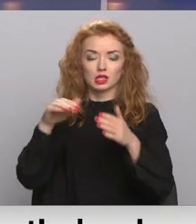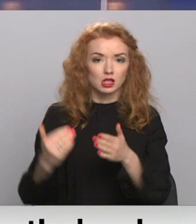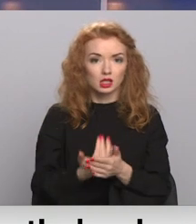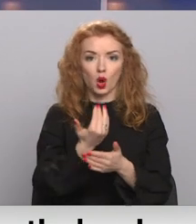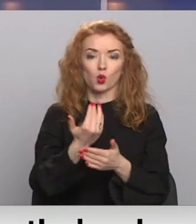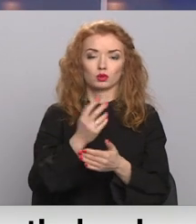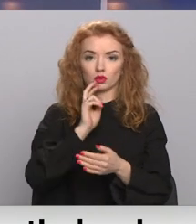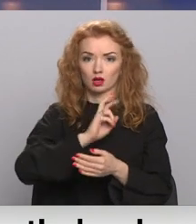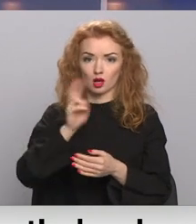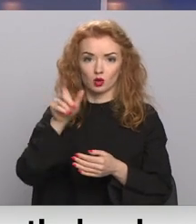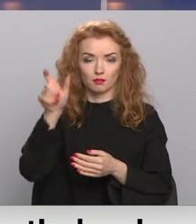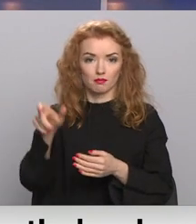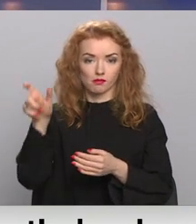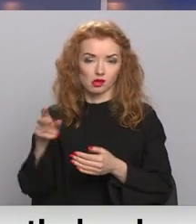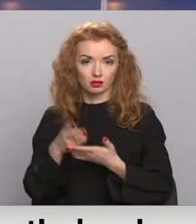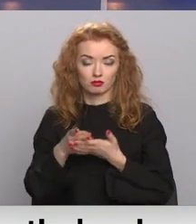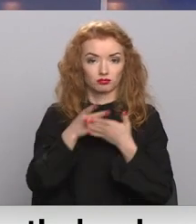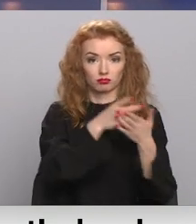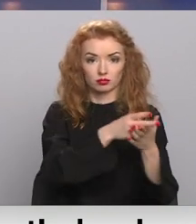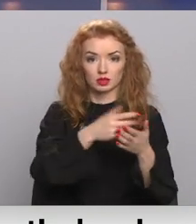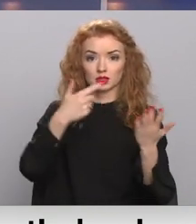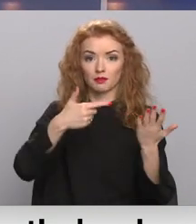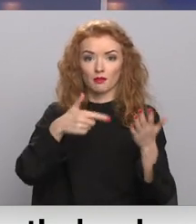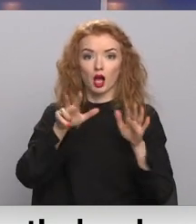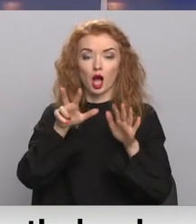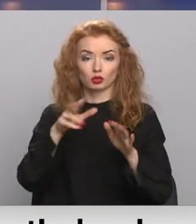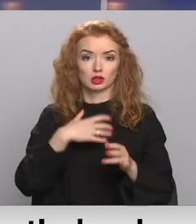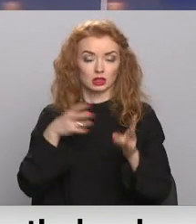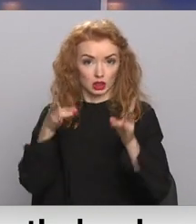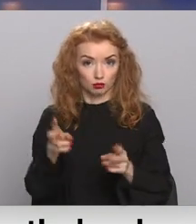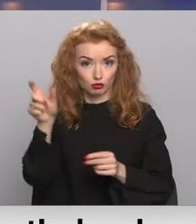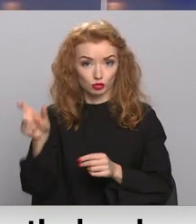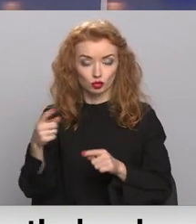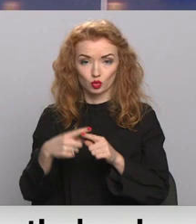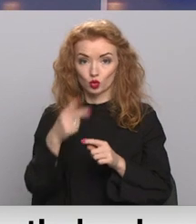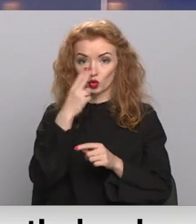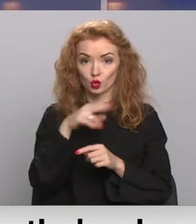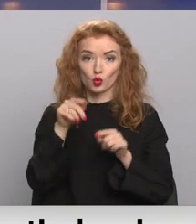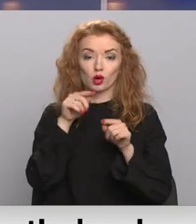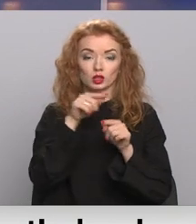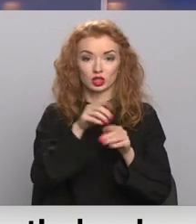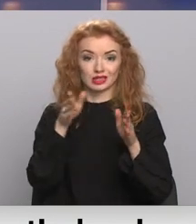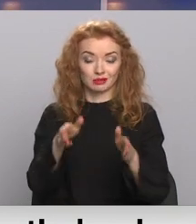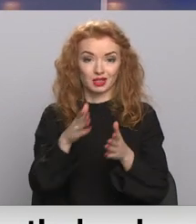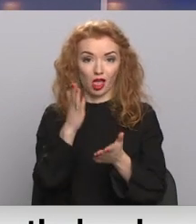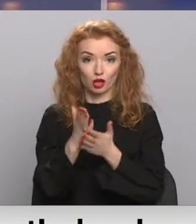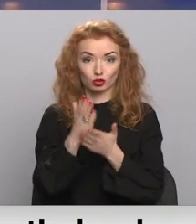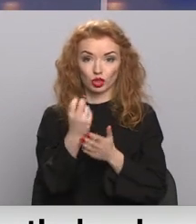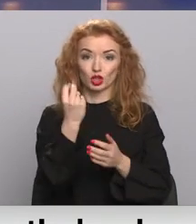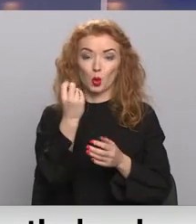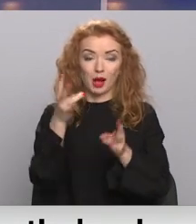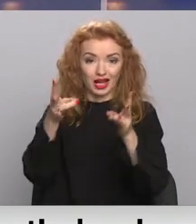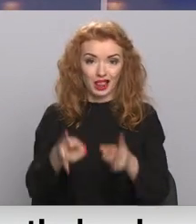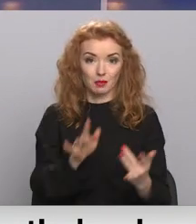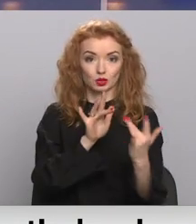stacionāto COVID-19 pacientu antirekords – 78 sasirgušie. Turklāt no ārstniecības iestādē esošajiem 12